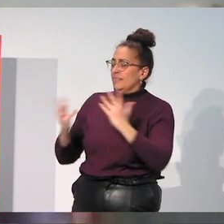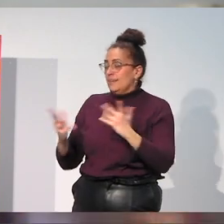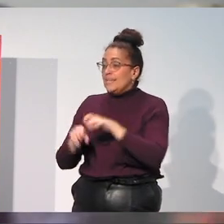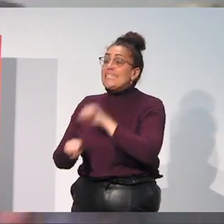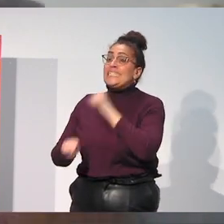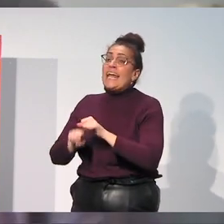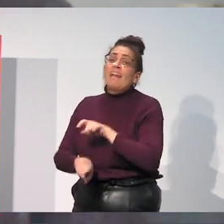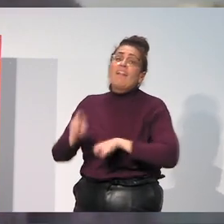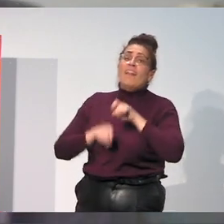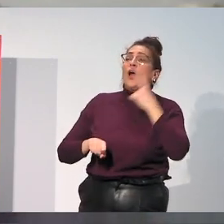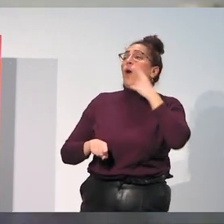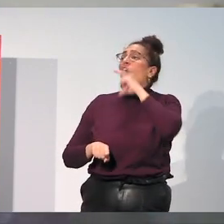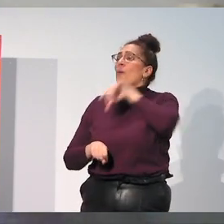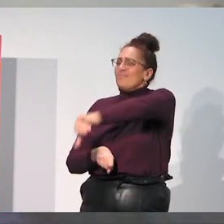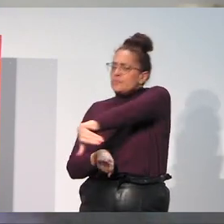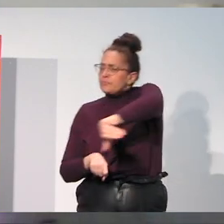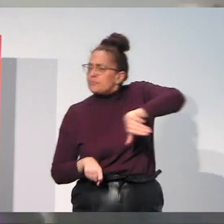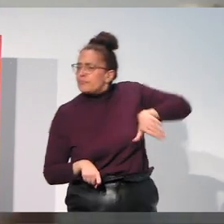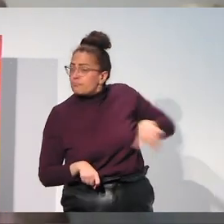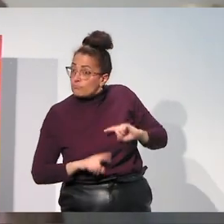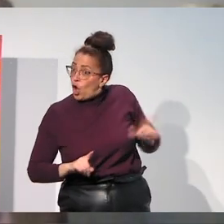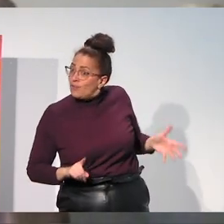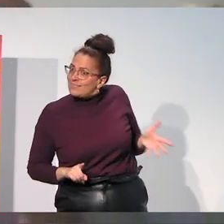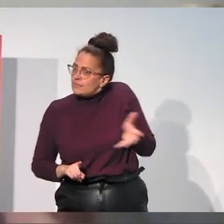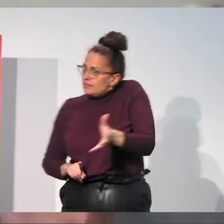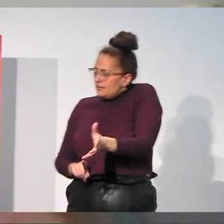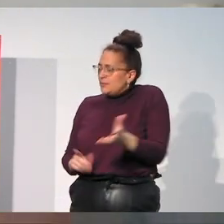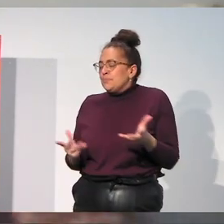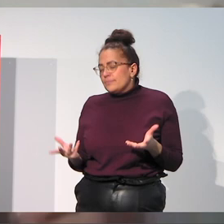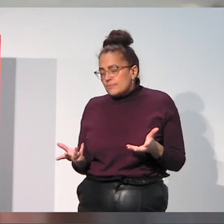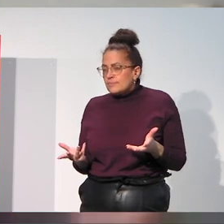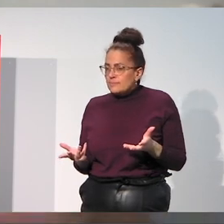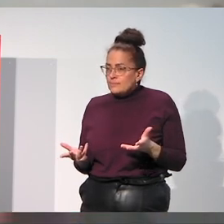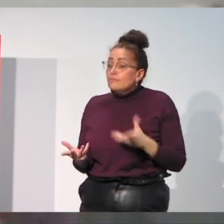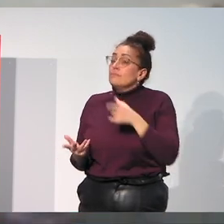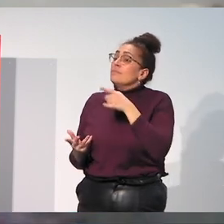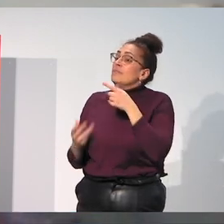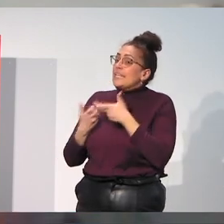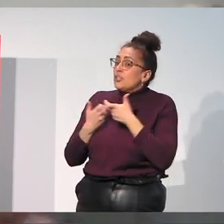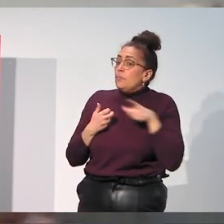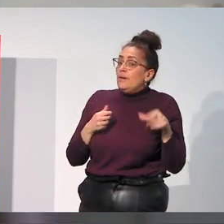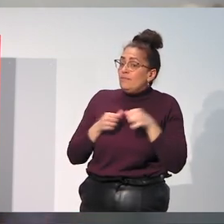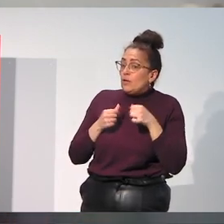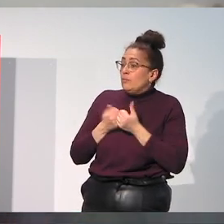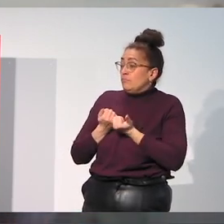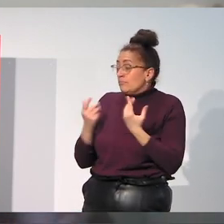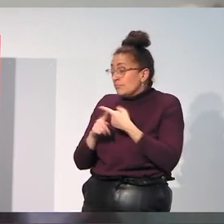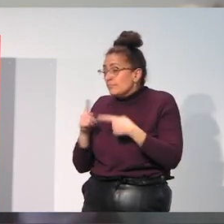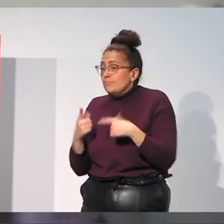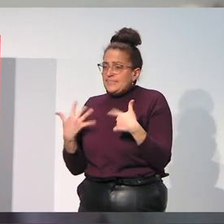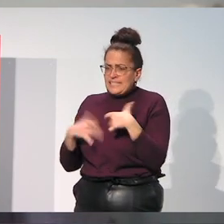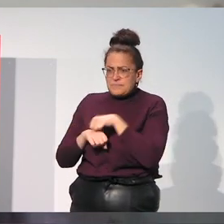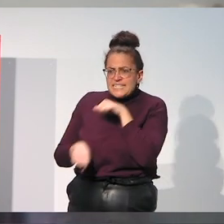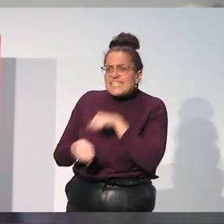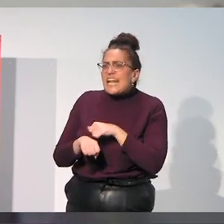passés n'appartiennent pas aux hommes. Et ils éliminent régulièrement des généraux qui, au XVIIe siècle,